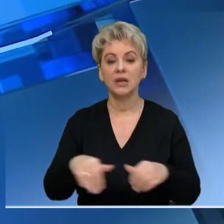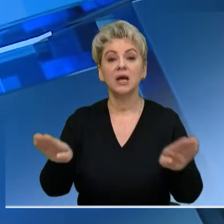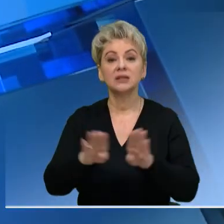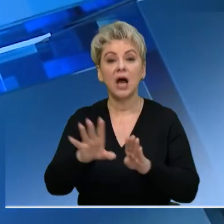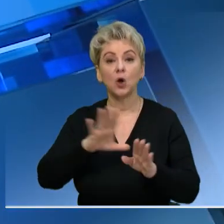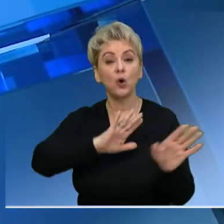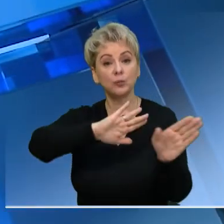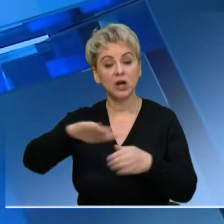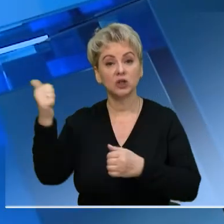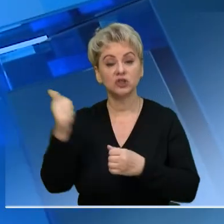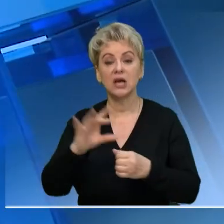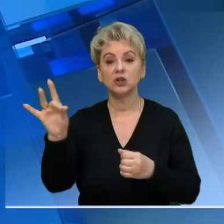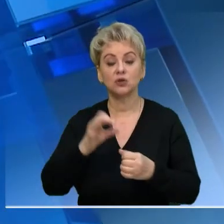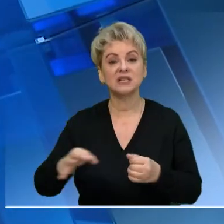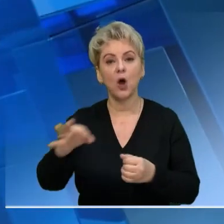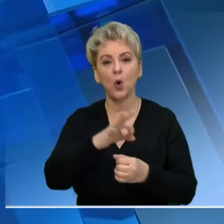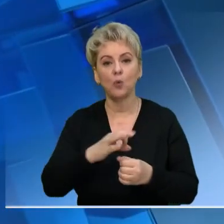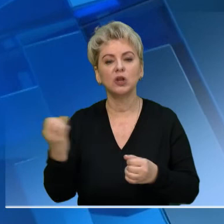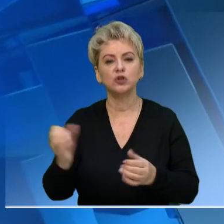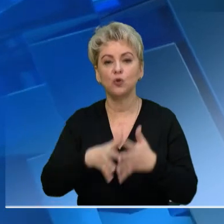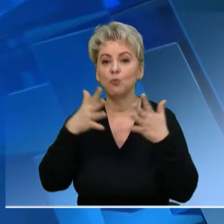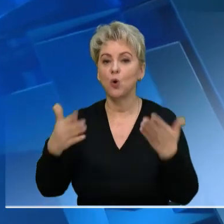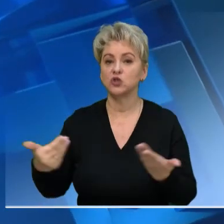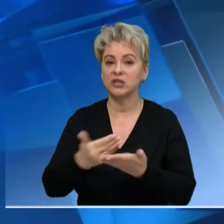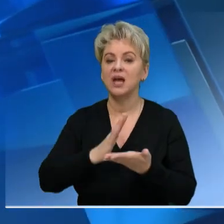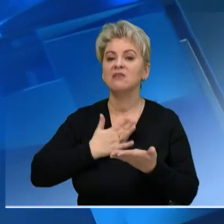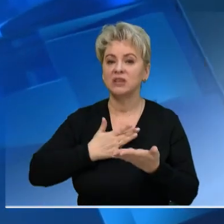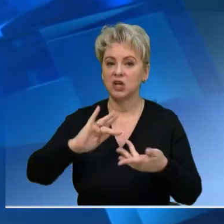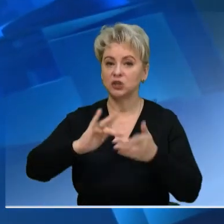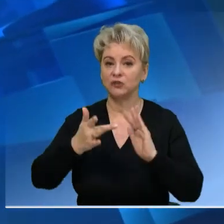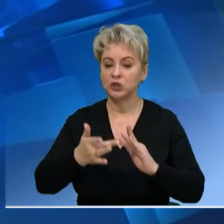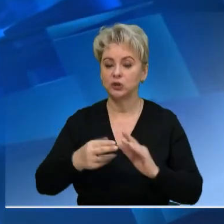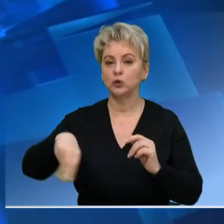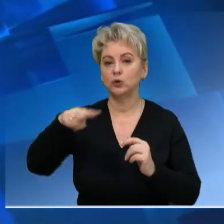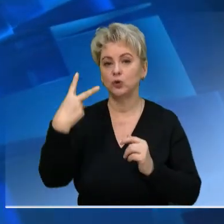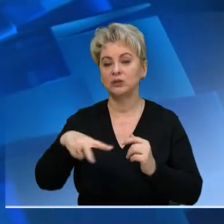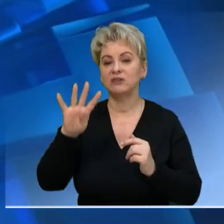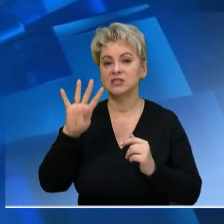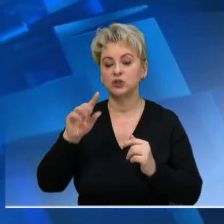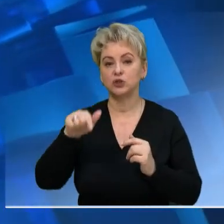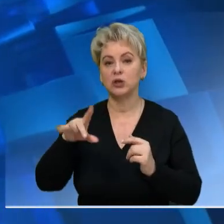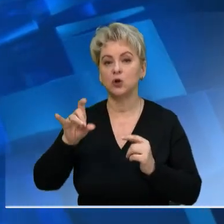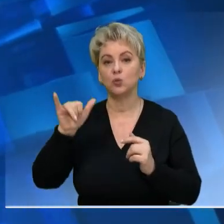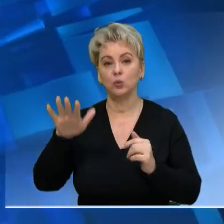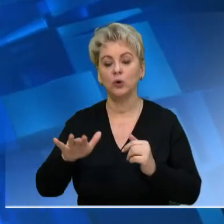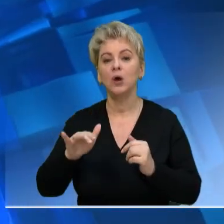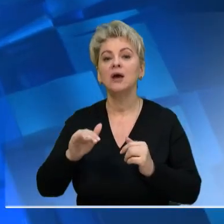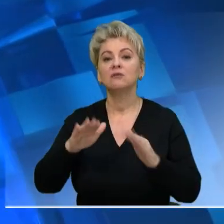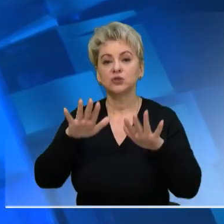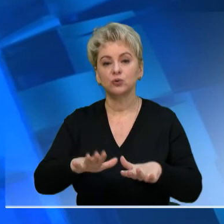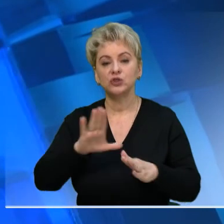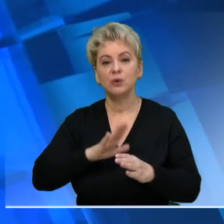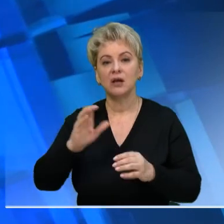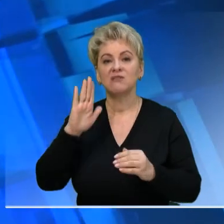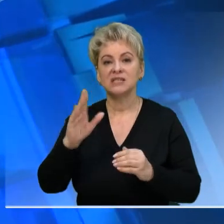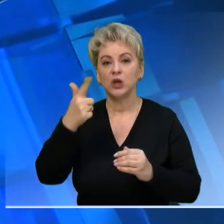Такой была прошедшая неделя в Ростовской области. Еще больше новостей в наших социальных сетях и на сайте don24.ru. В